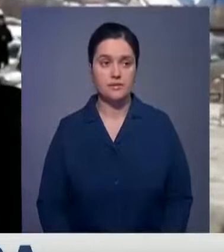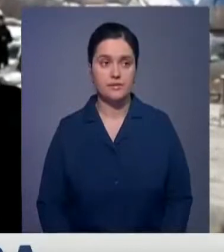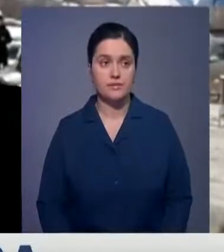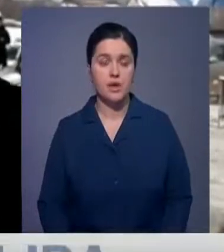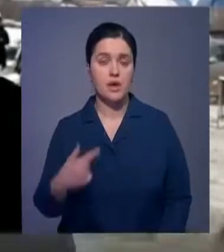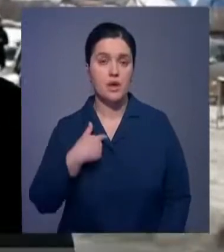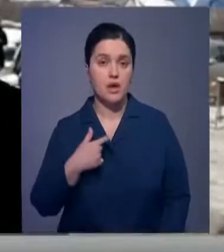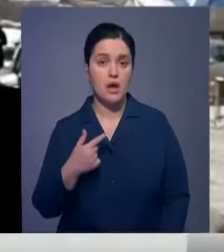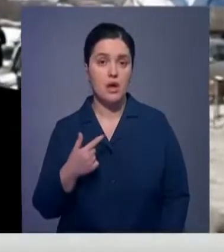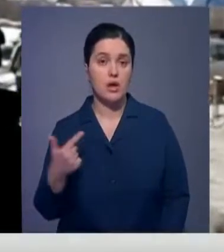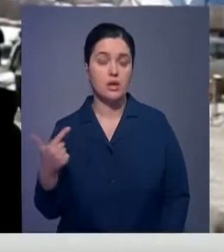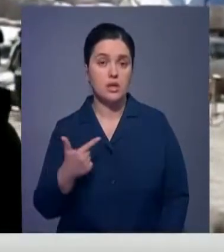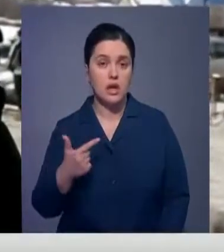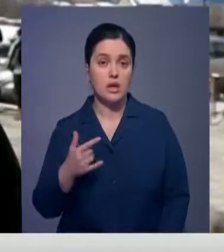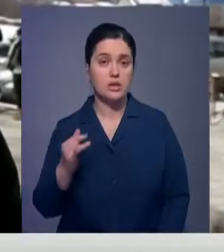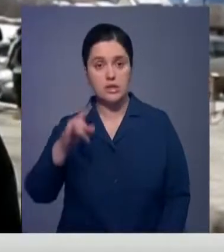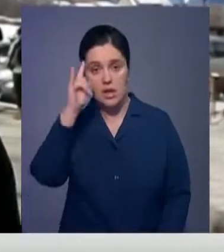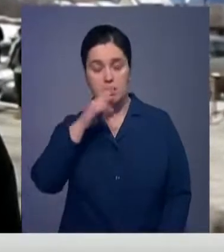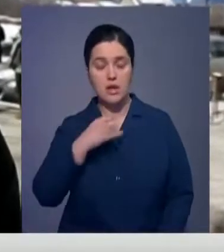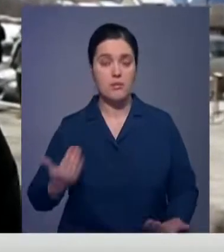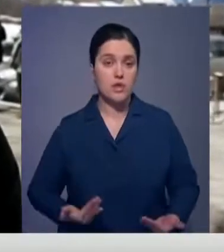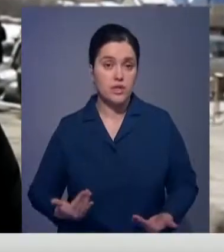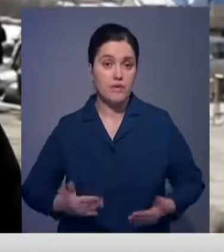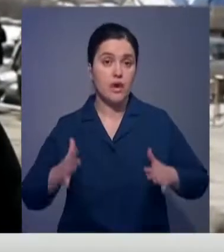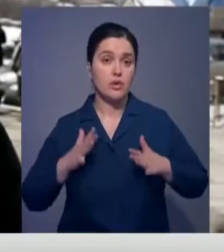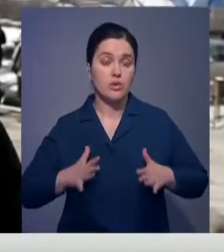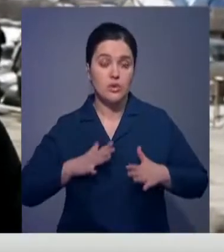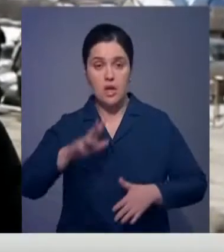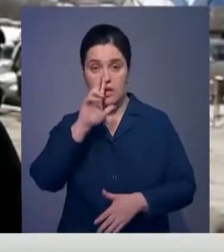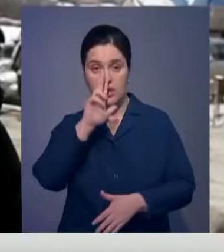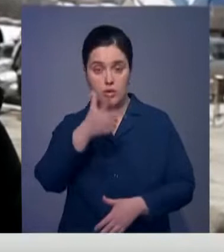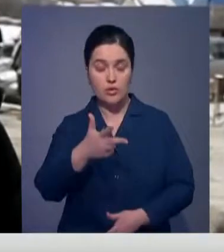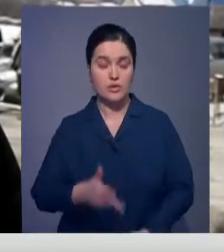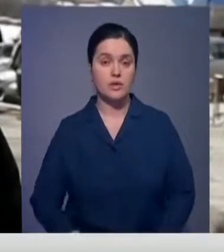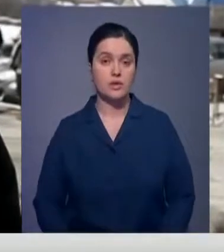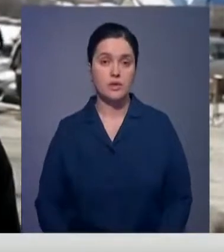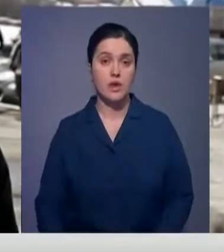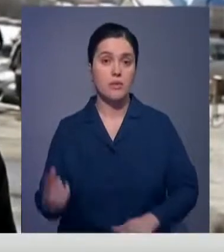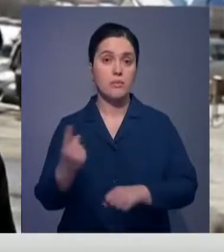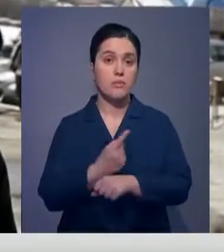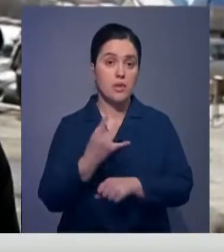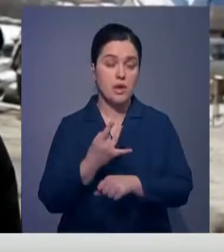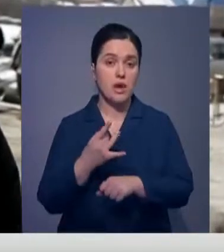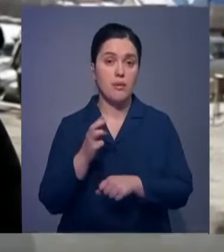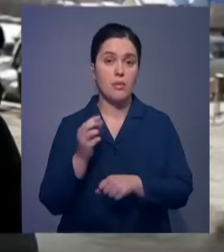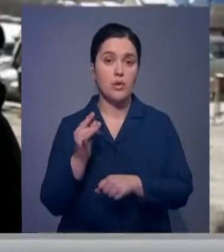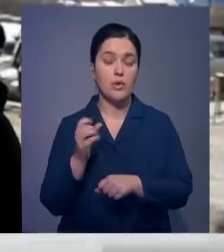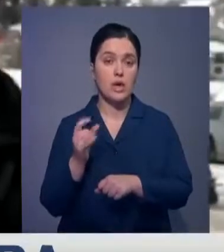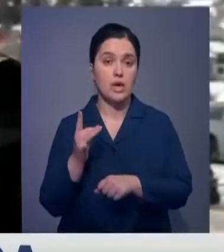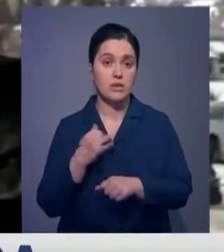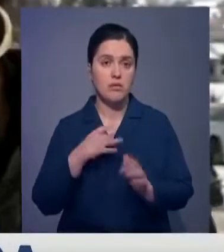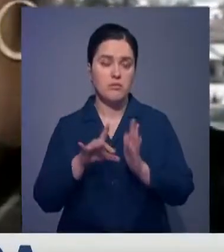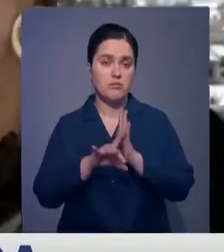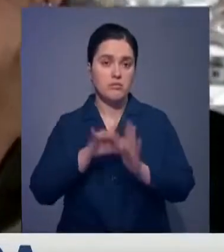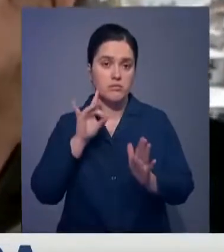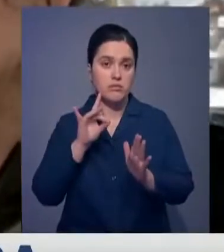Казахстана. Проживаю в Грузии три года уже проживаю. Вот, впервые в Бакуриане выбрали, не знаю, спонтанно.